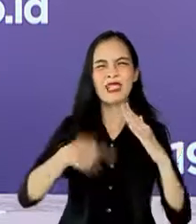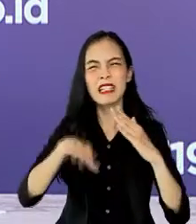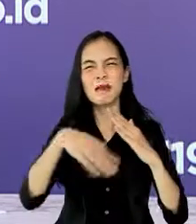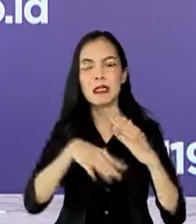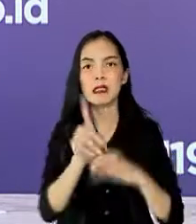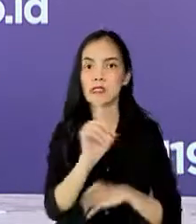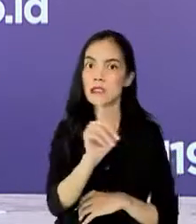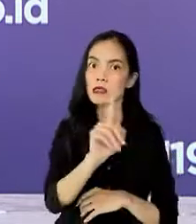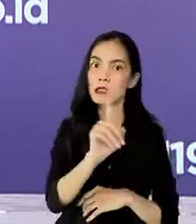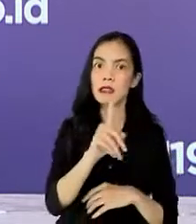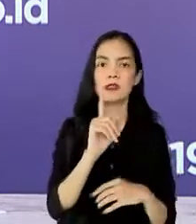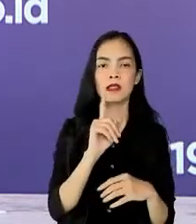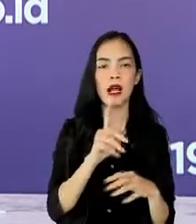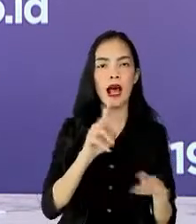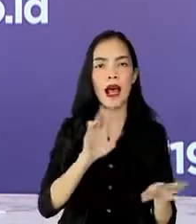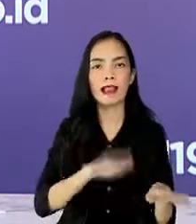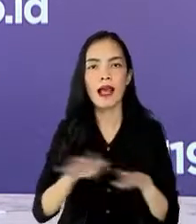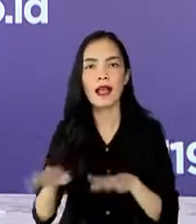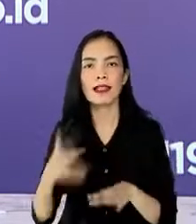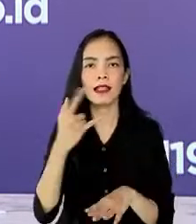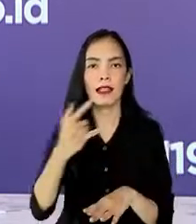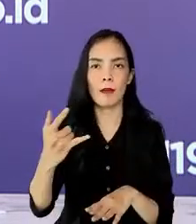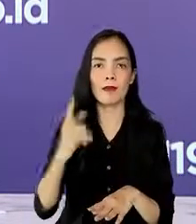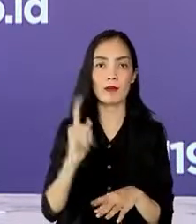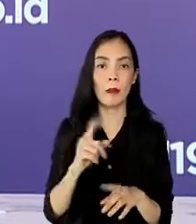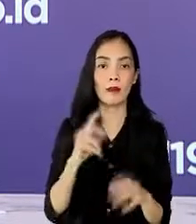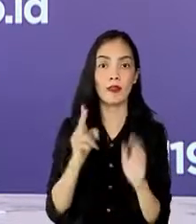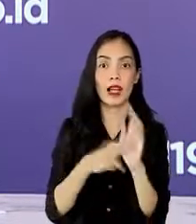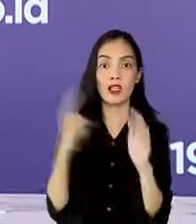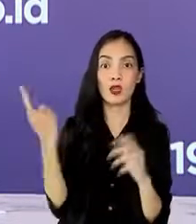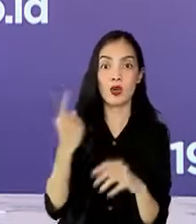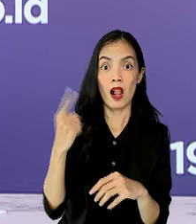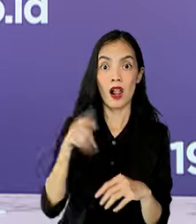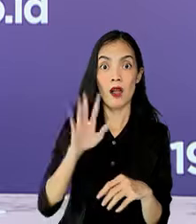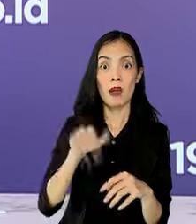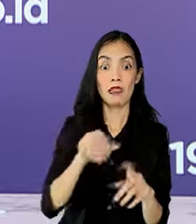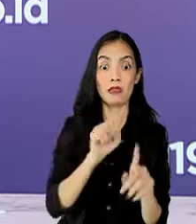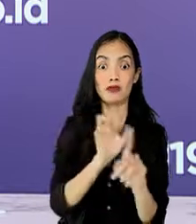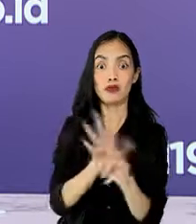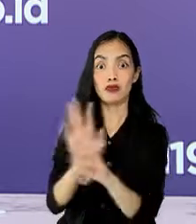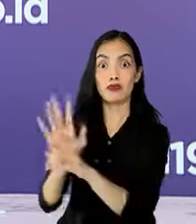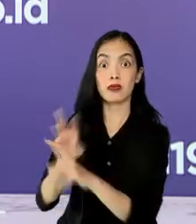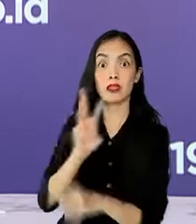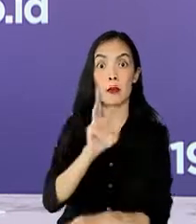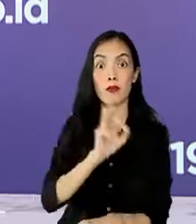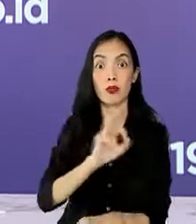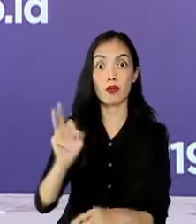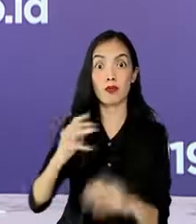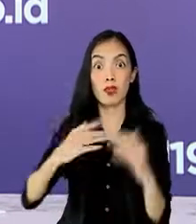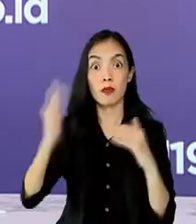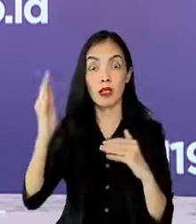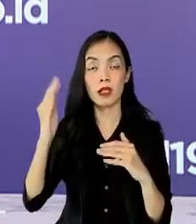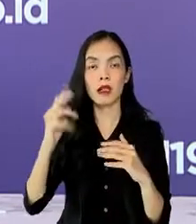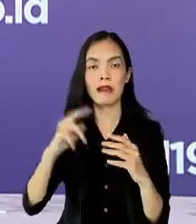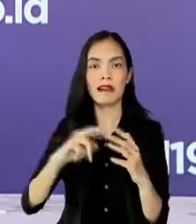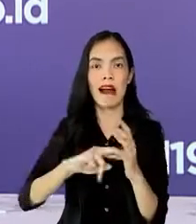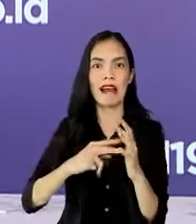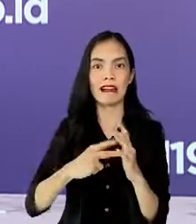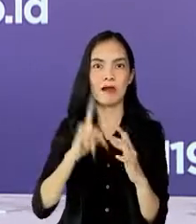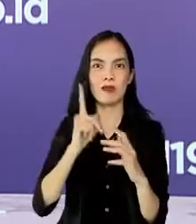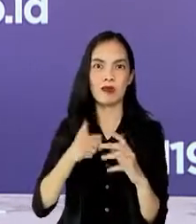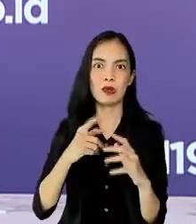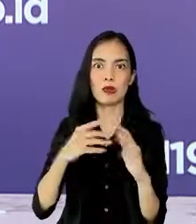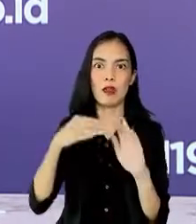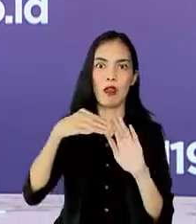harian nasional masih berada di angka 30.000 antrian Ima sih menjadi hal yang perlu untuk terus ditekan